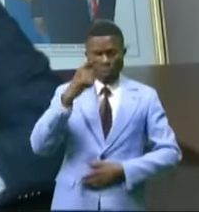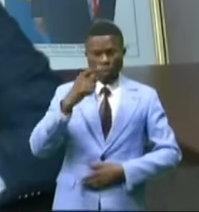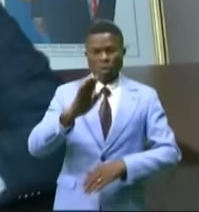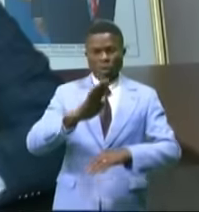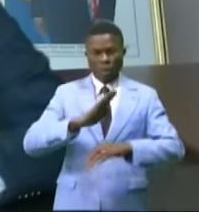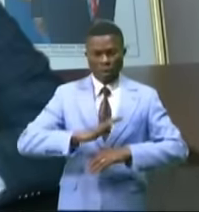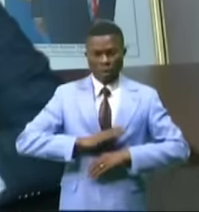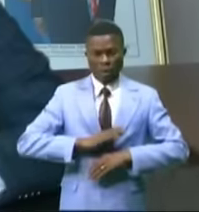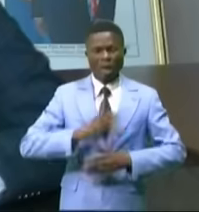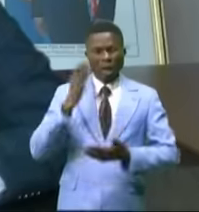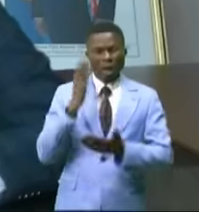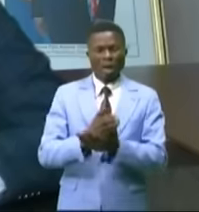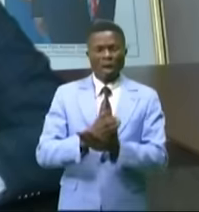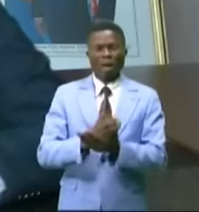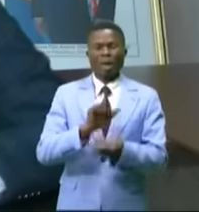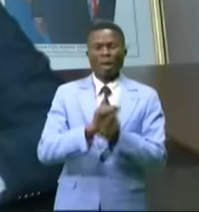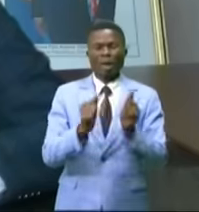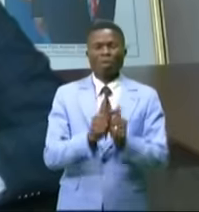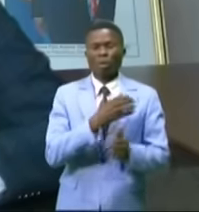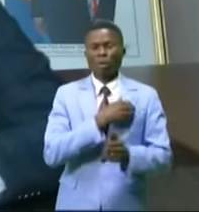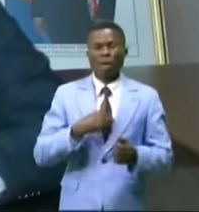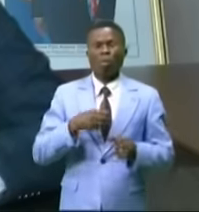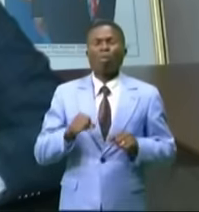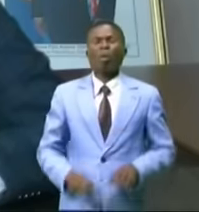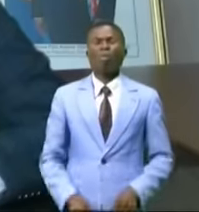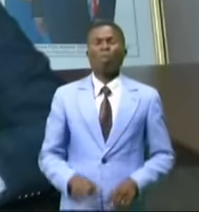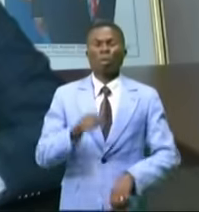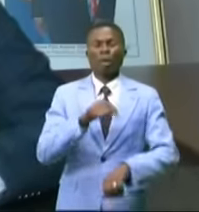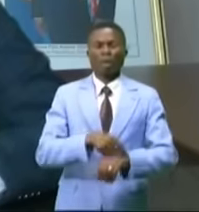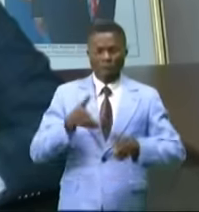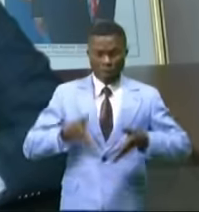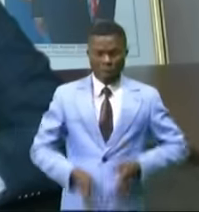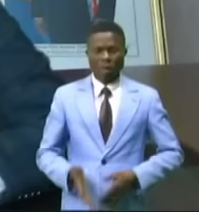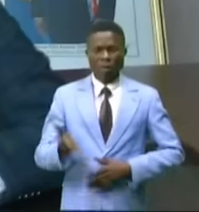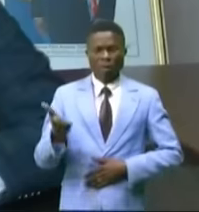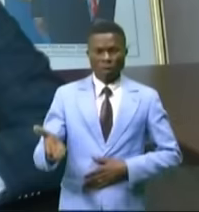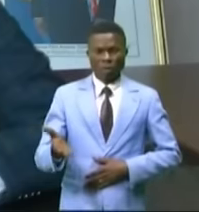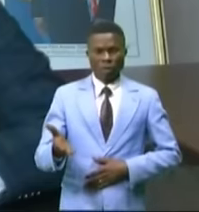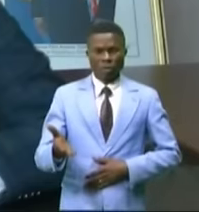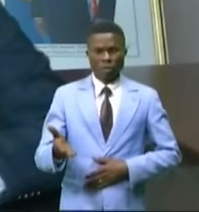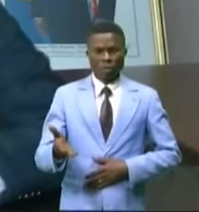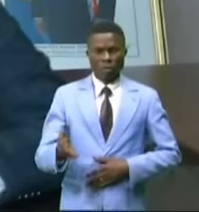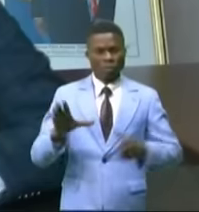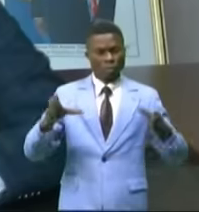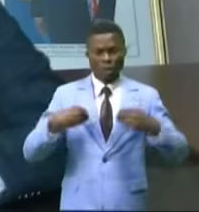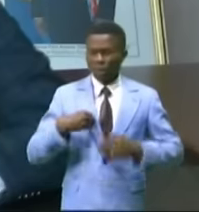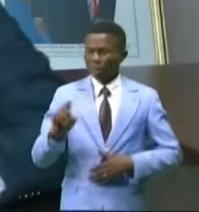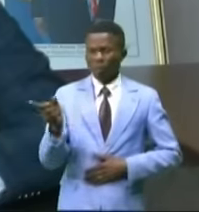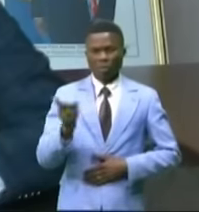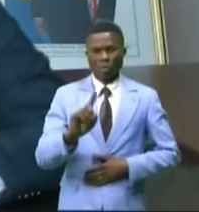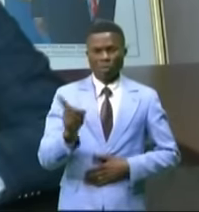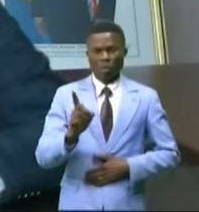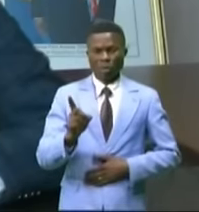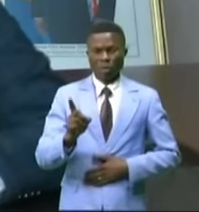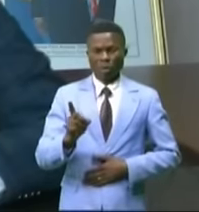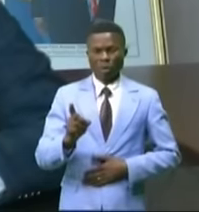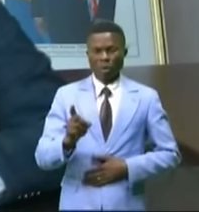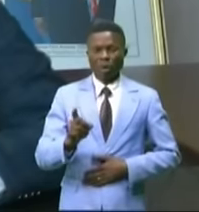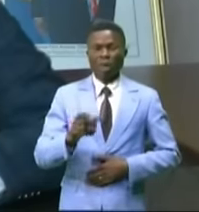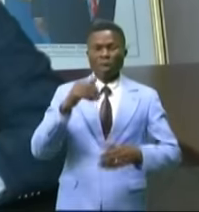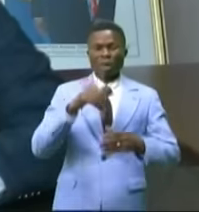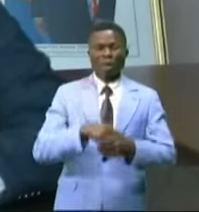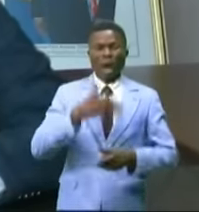cette mortalité élevée de nos mamans, il est inadmissible que nos services de